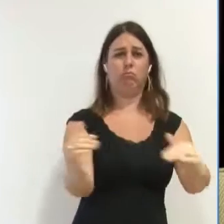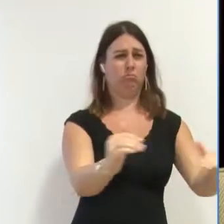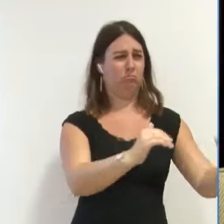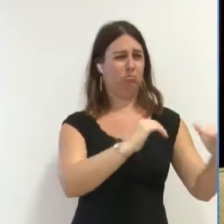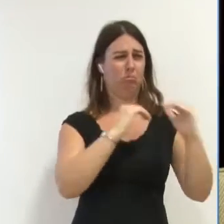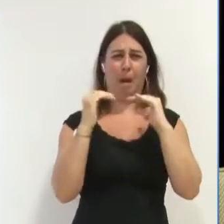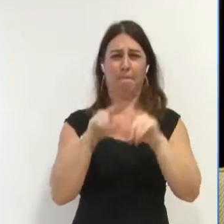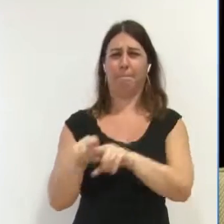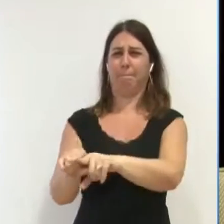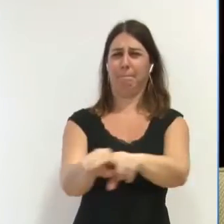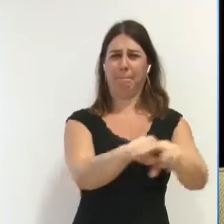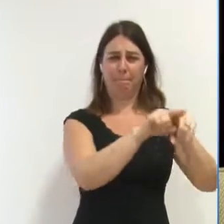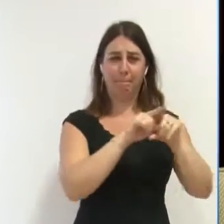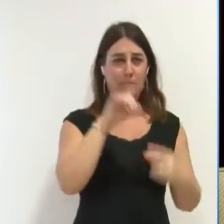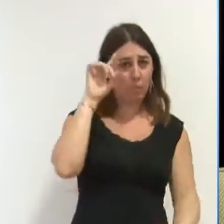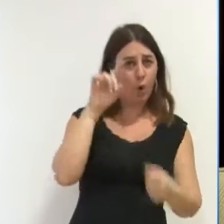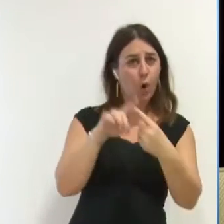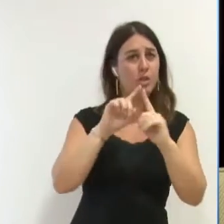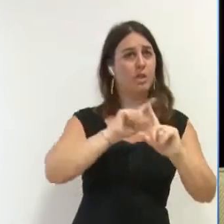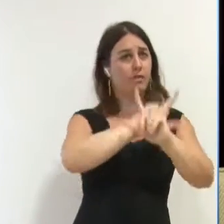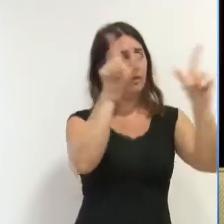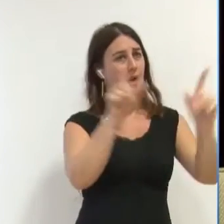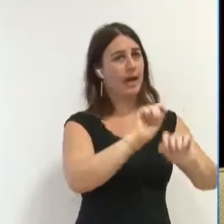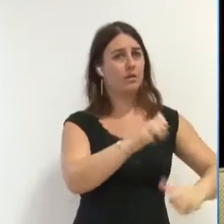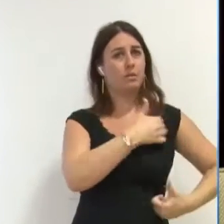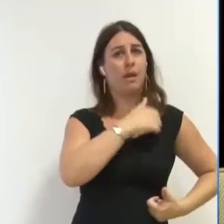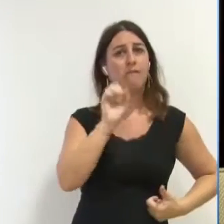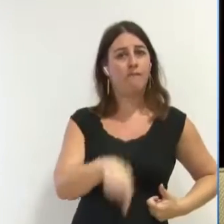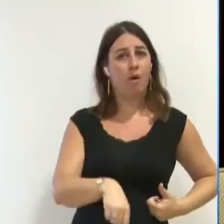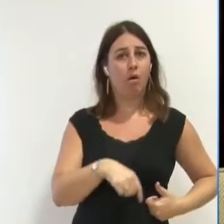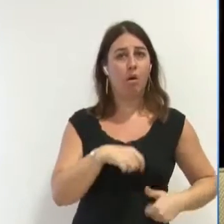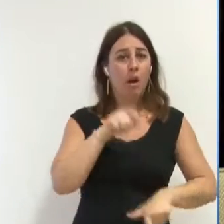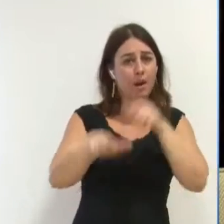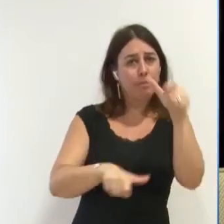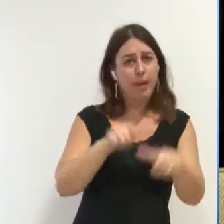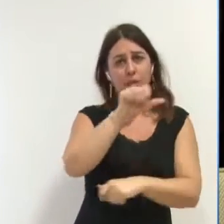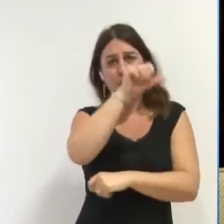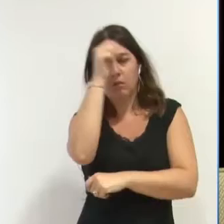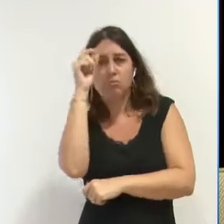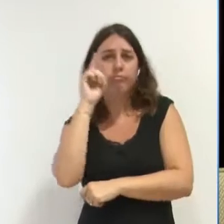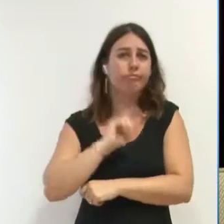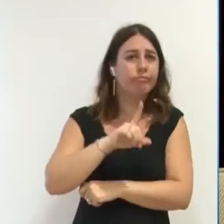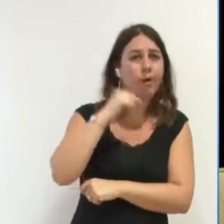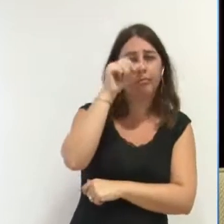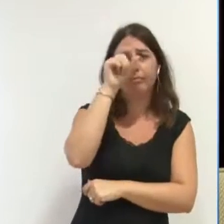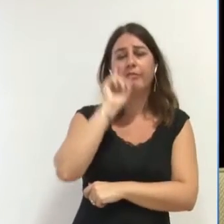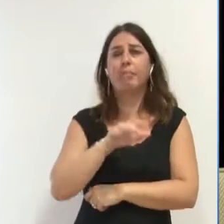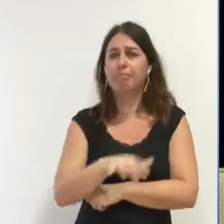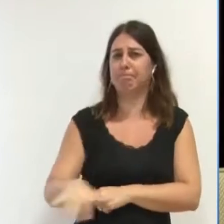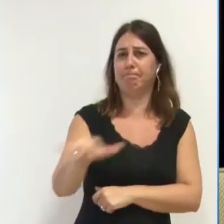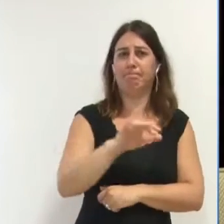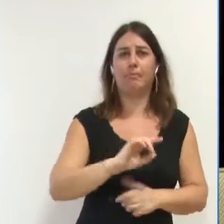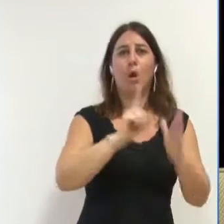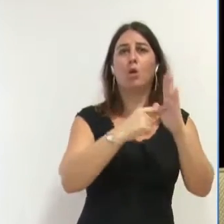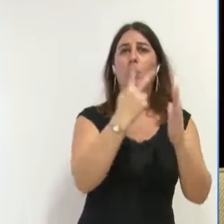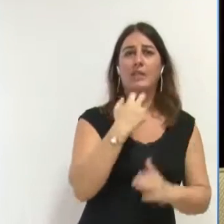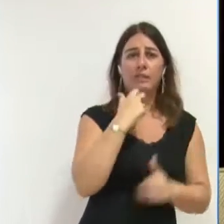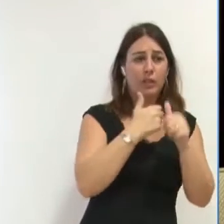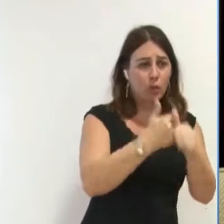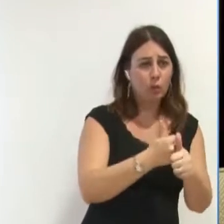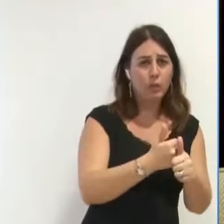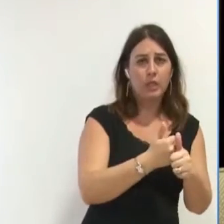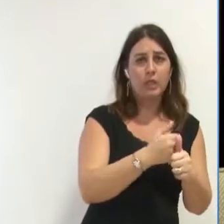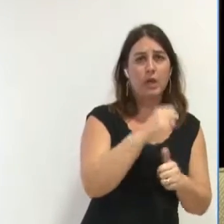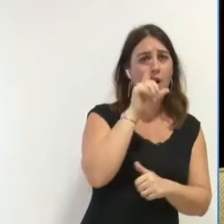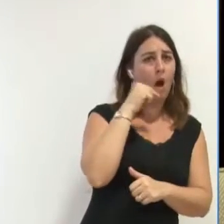le monde et sont faites pour être respectées par toutes et par tous. Il n'y a pas de droit civique selon le sexe, la